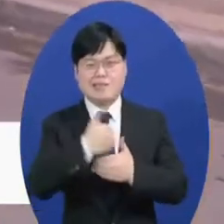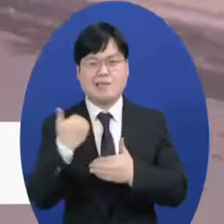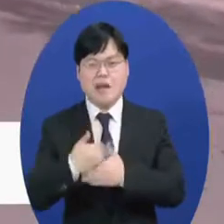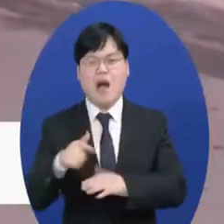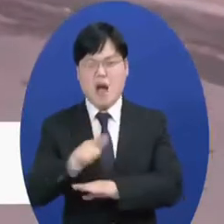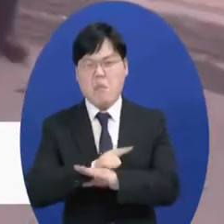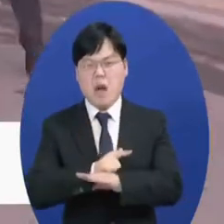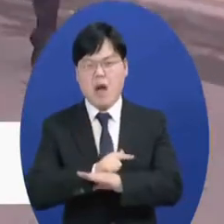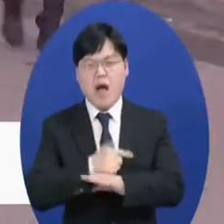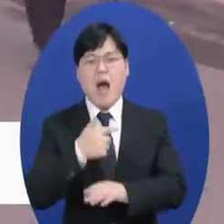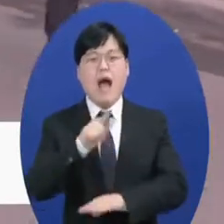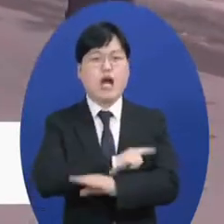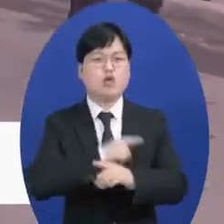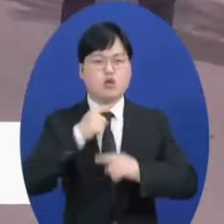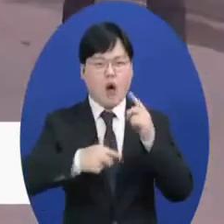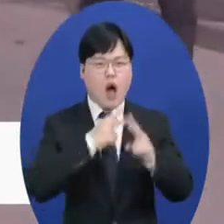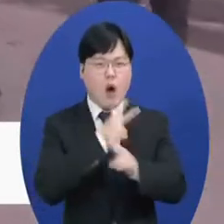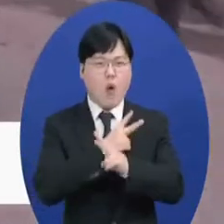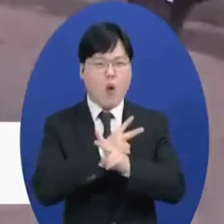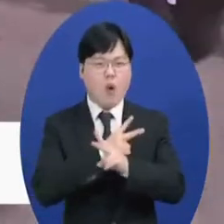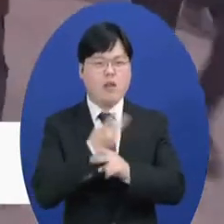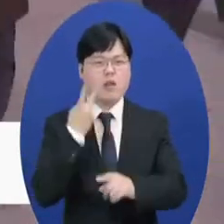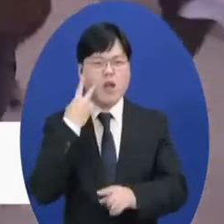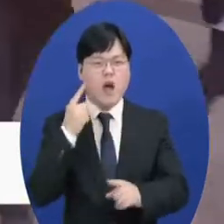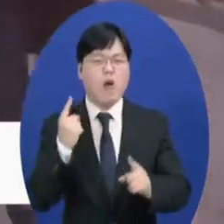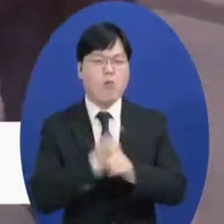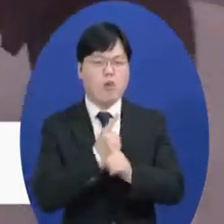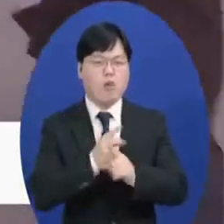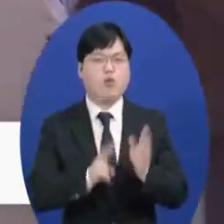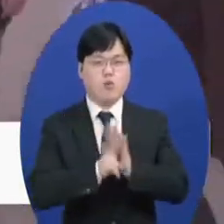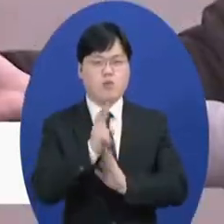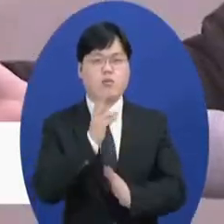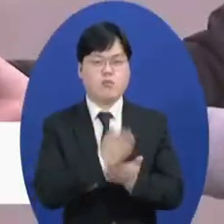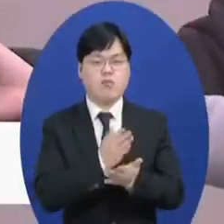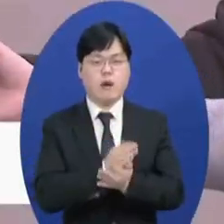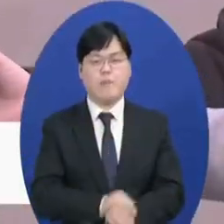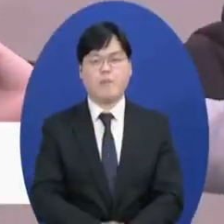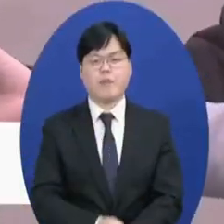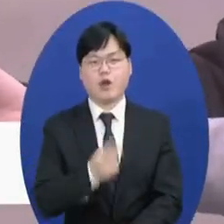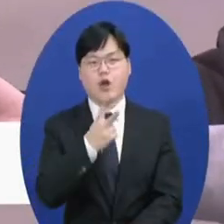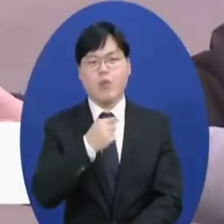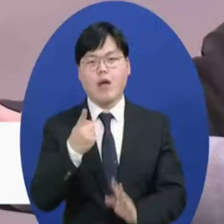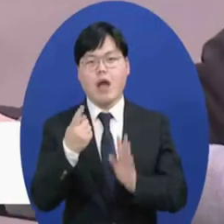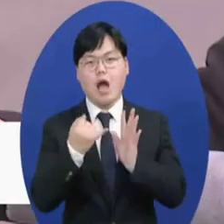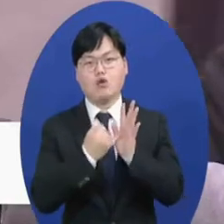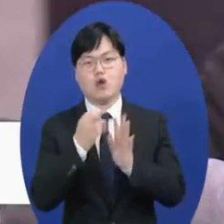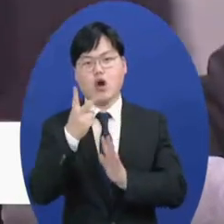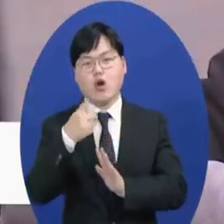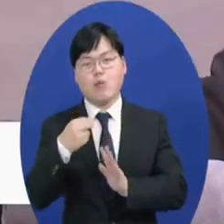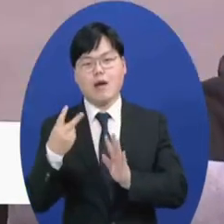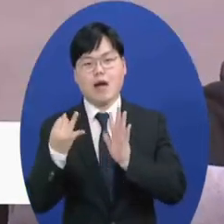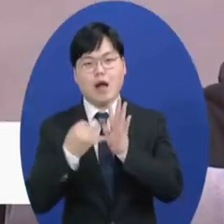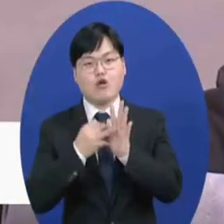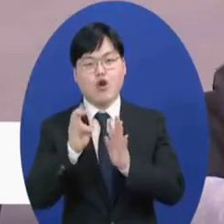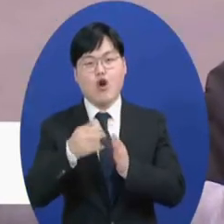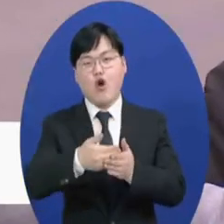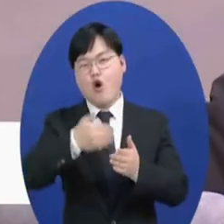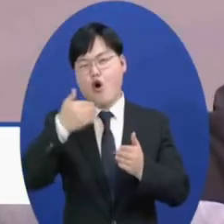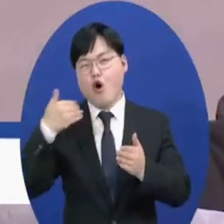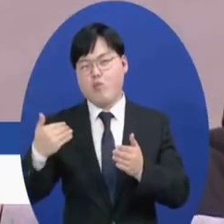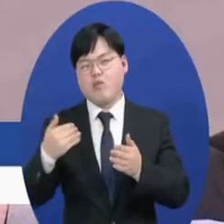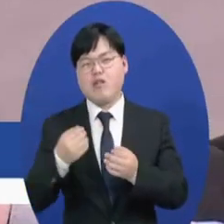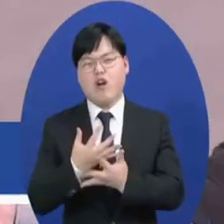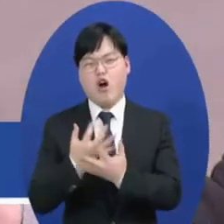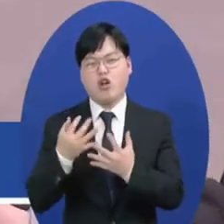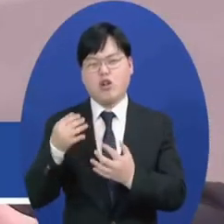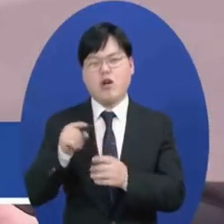чөлөөлжээ. Газрын тухай хуулийн хийдлээс болж ийм зөрчил байнга давтагдж иржээ. 16-7 оноос өмнө бол нэлээд одоо их